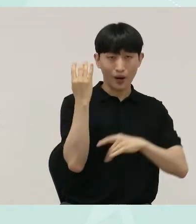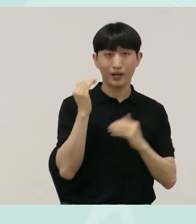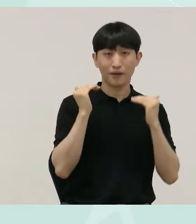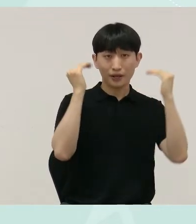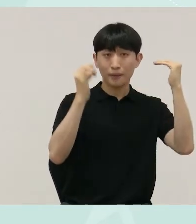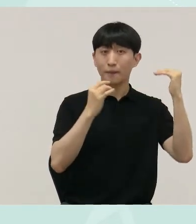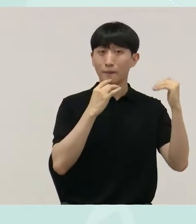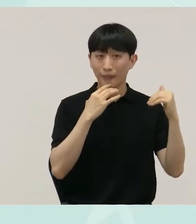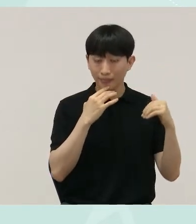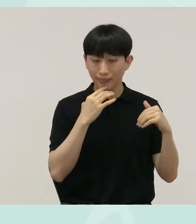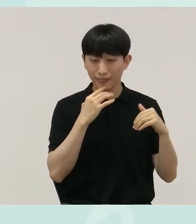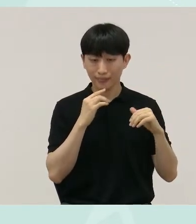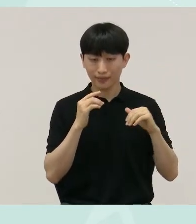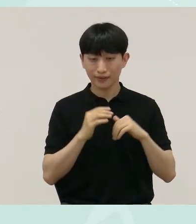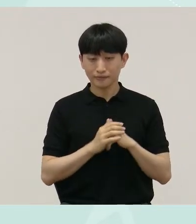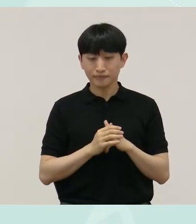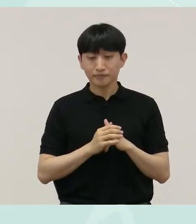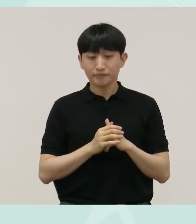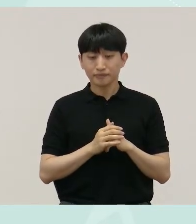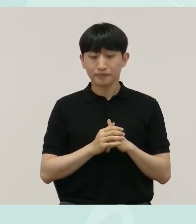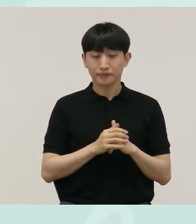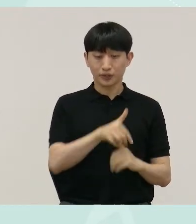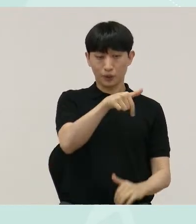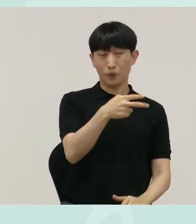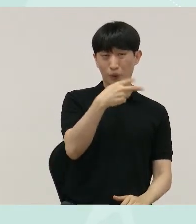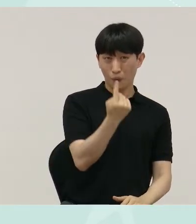좀 올라왔고, 그 다음에